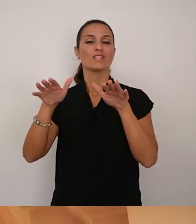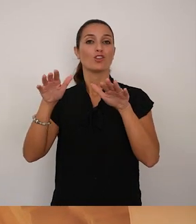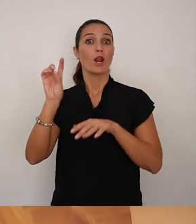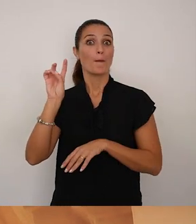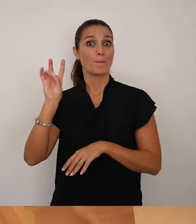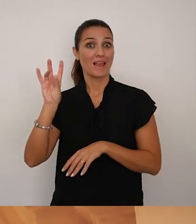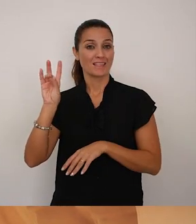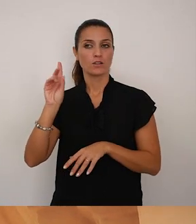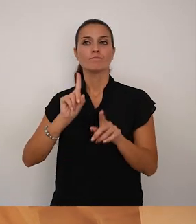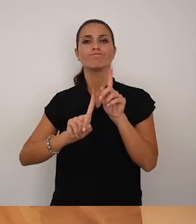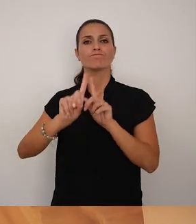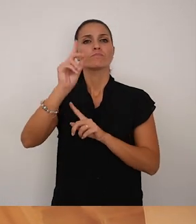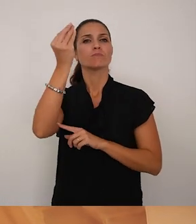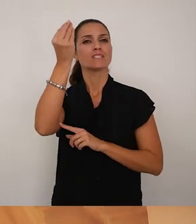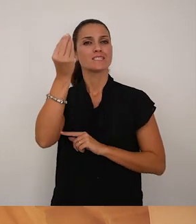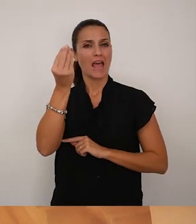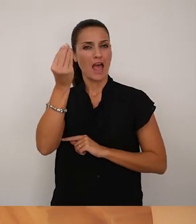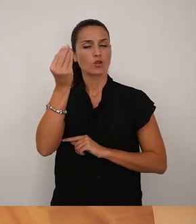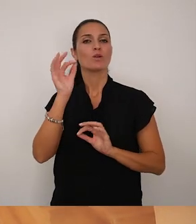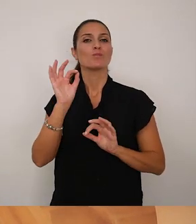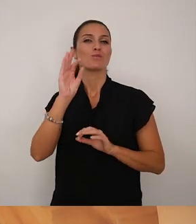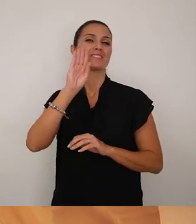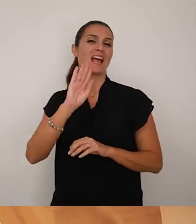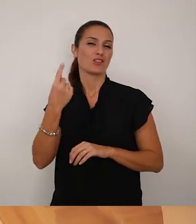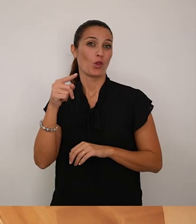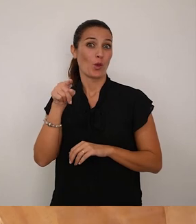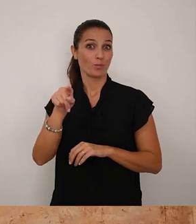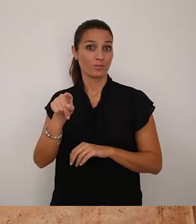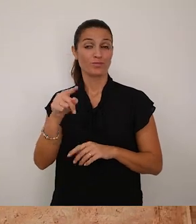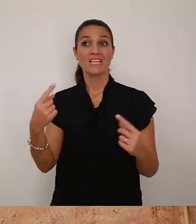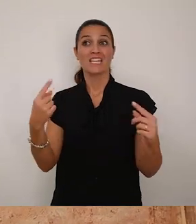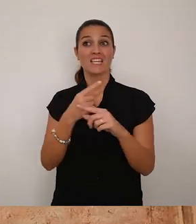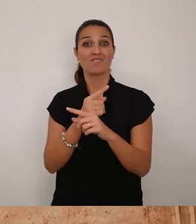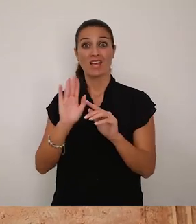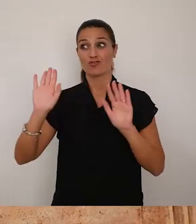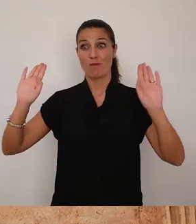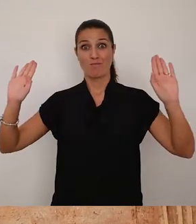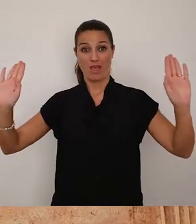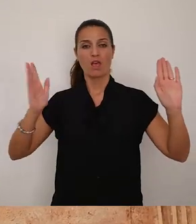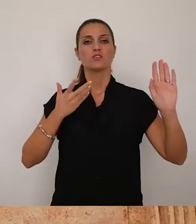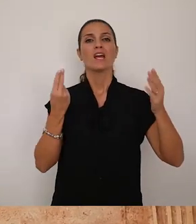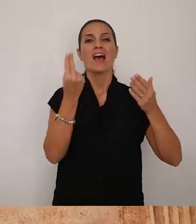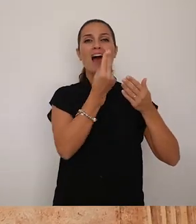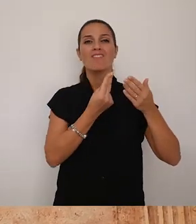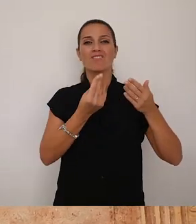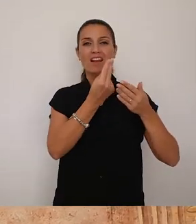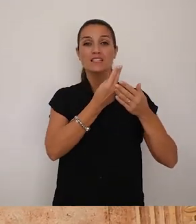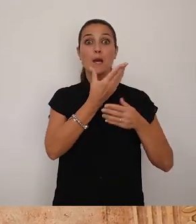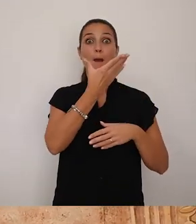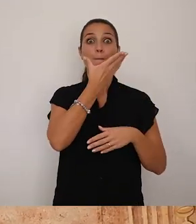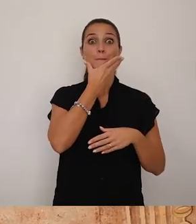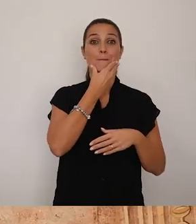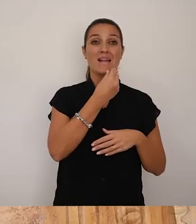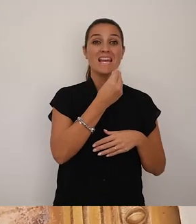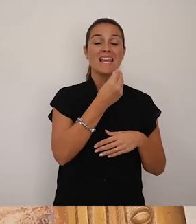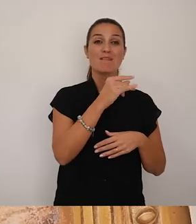portale si colloca la statua del santo titolare, mentre ai lati troneggiano due affreschi di devozione mariana, l'Immacolata